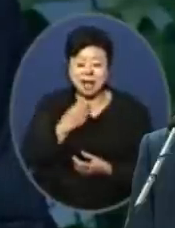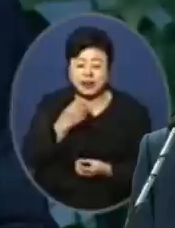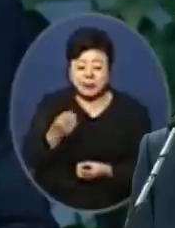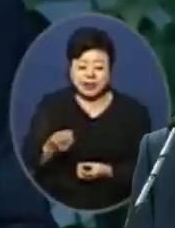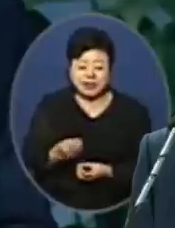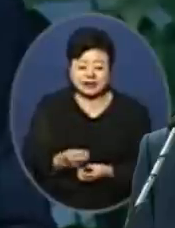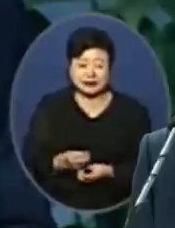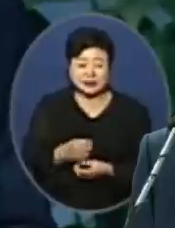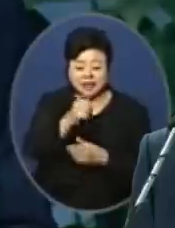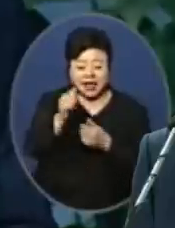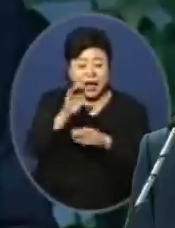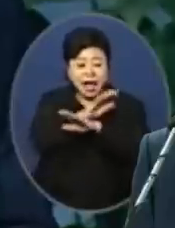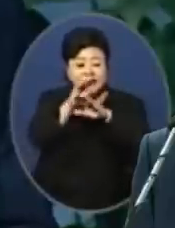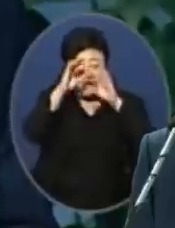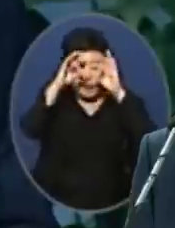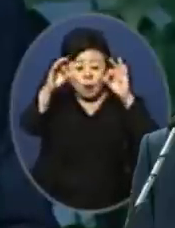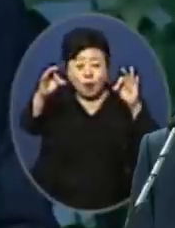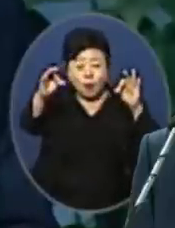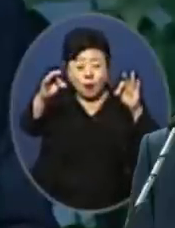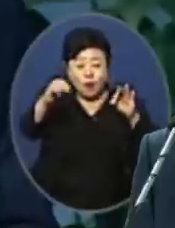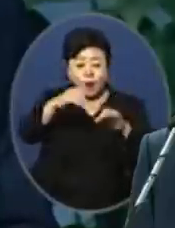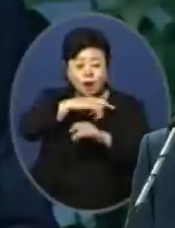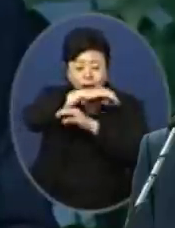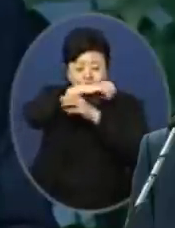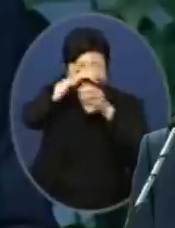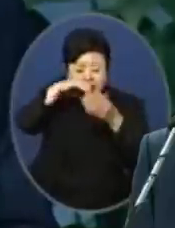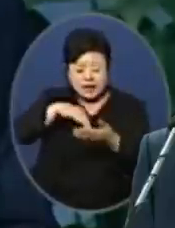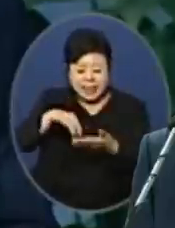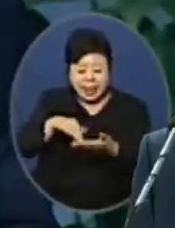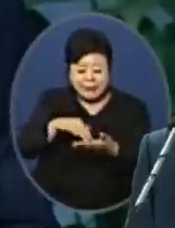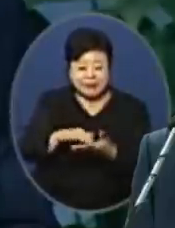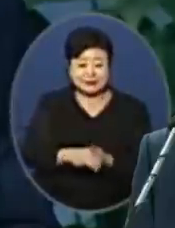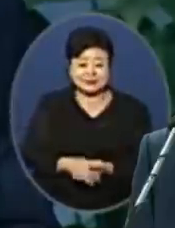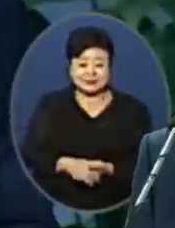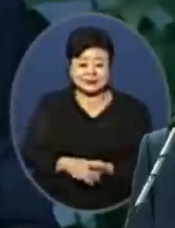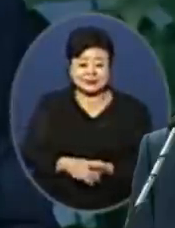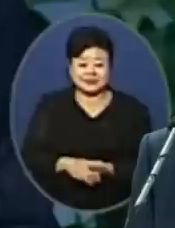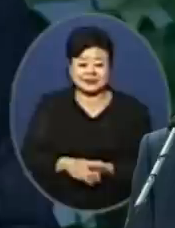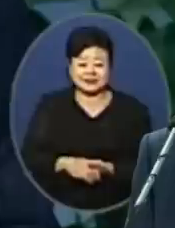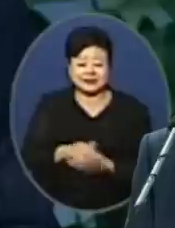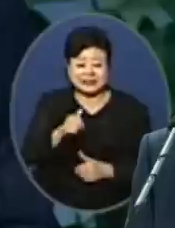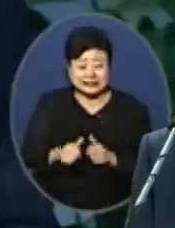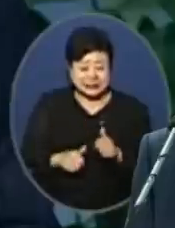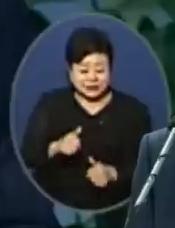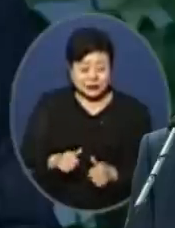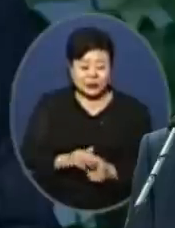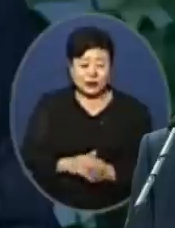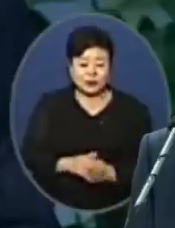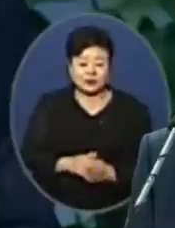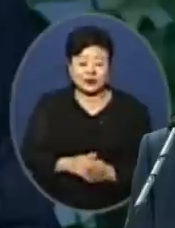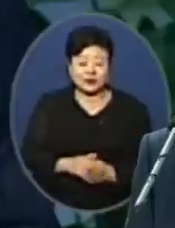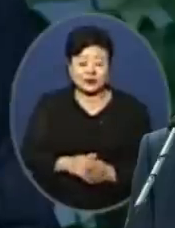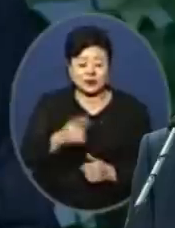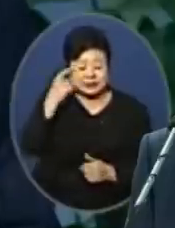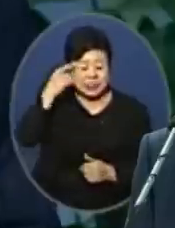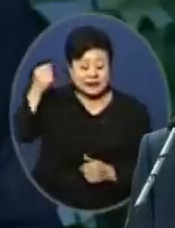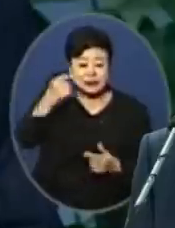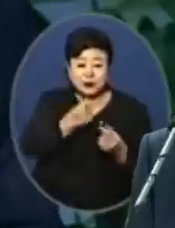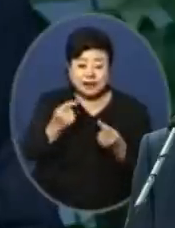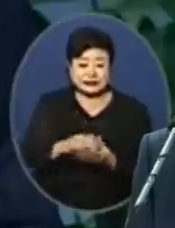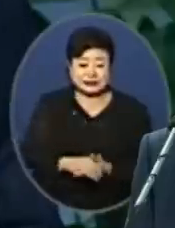아브라함이 하늘을 바라보고 별들을 헤아리면서 자식으로 상상한